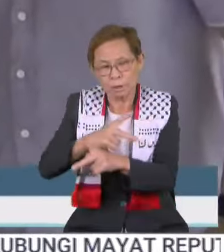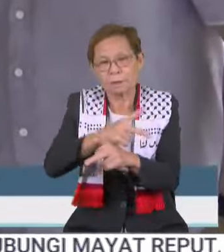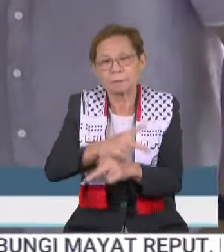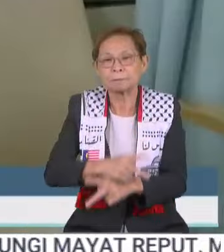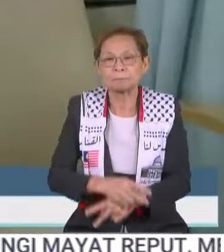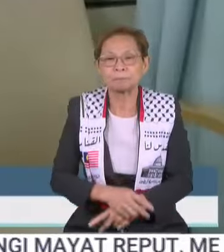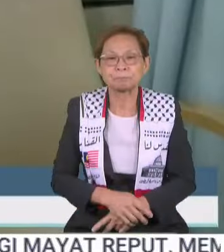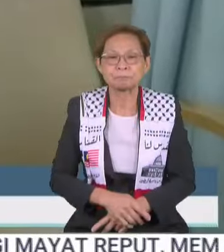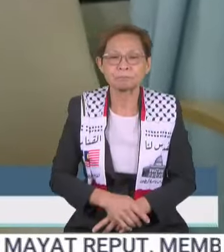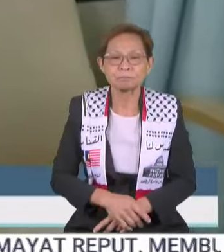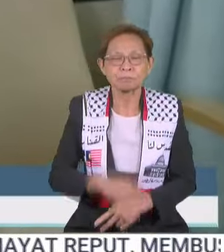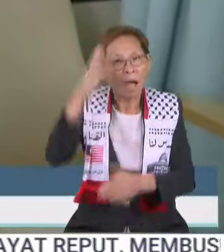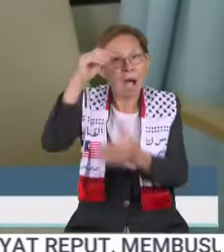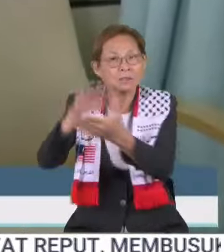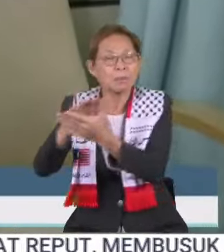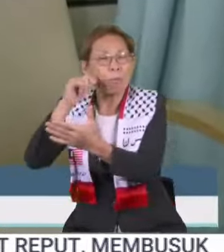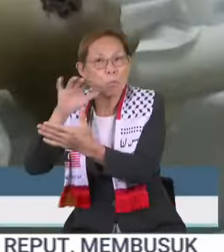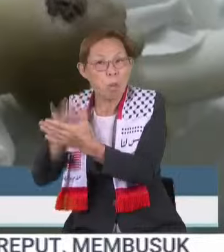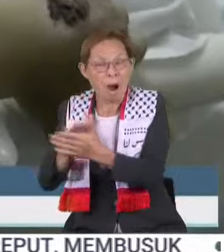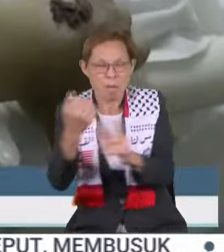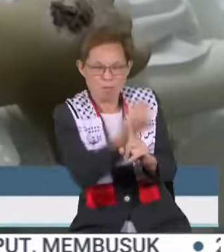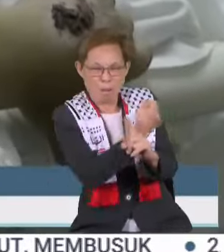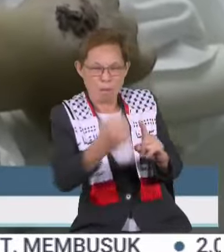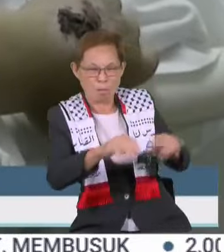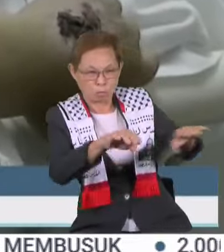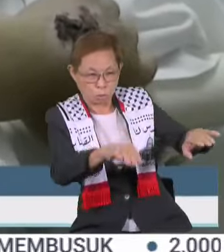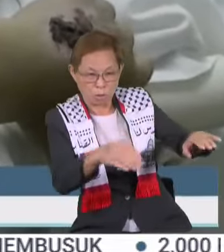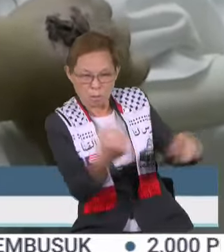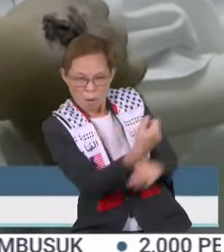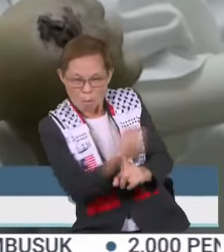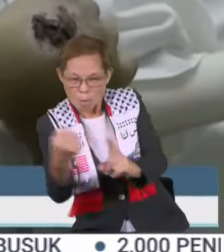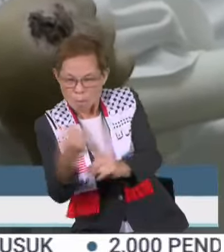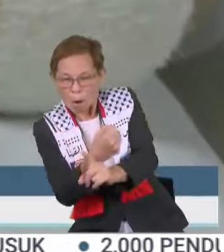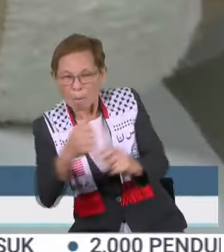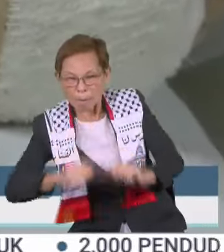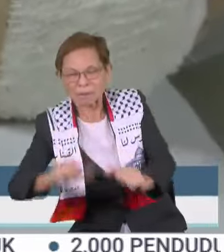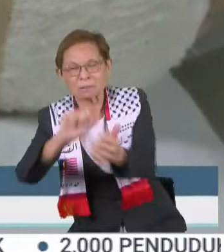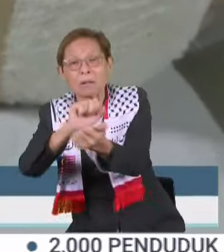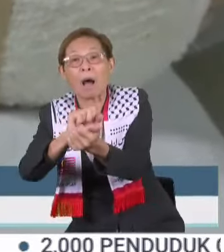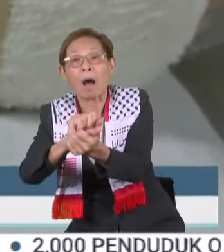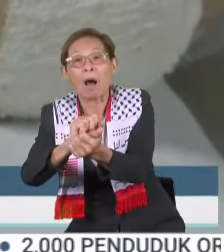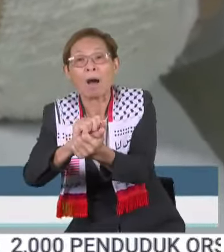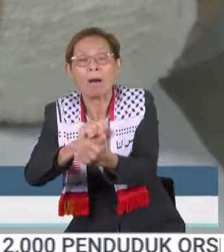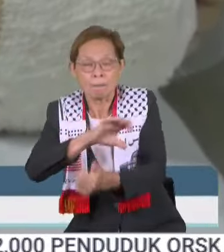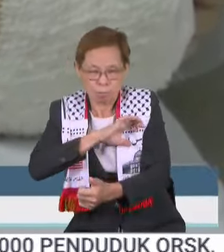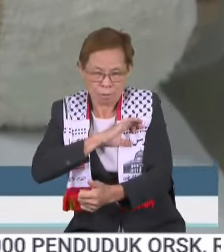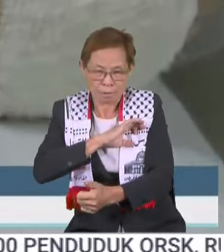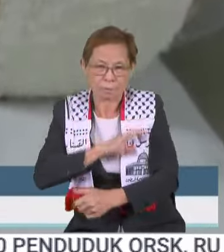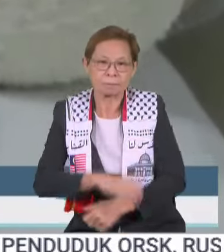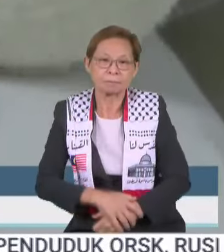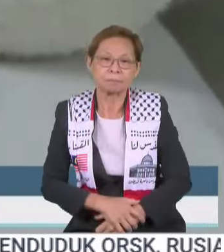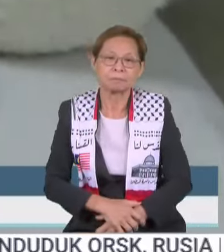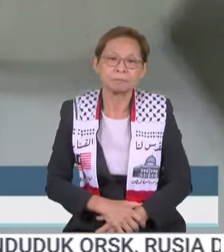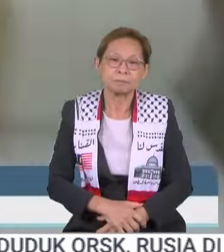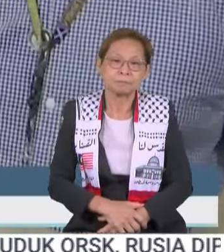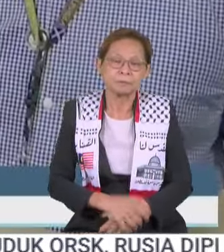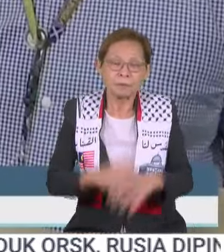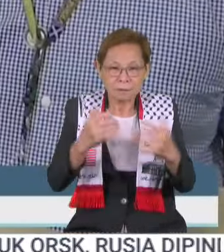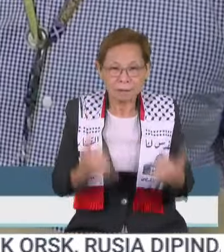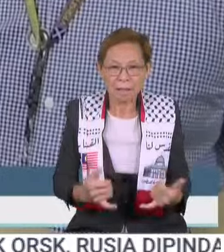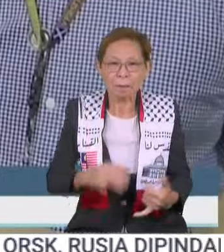penjagaan. Sementara itu, pasangan suami isteri yang mendera kanak-kanak ini masih ditahan reman pihak polis.